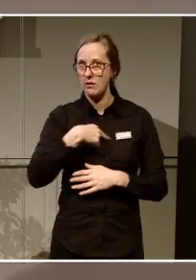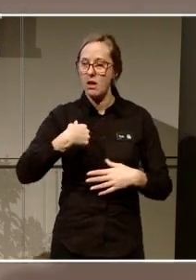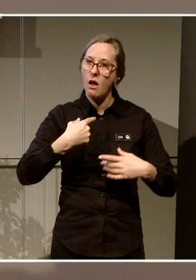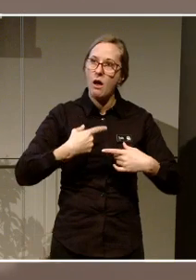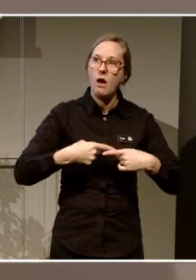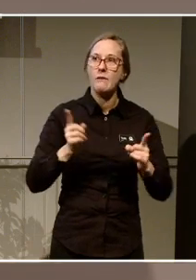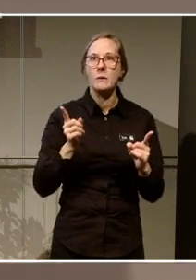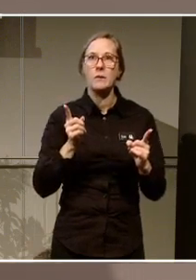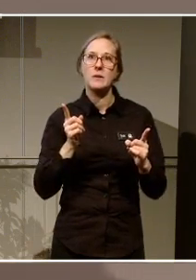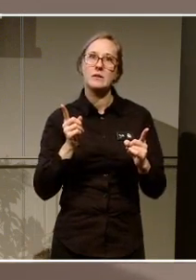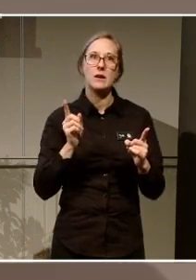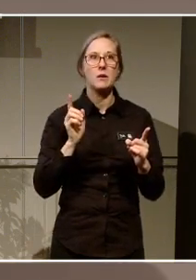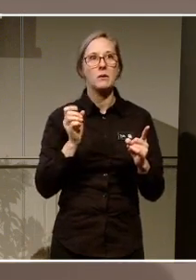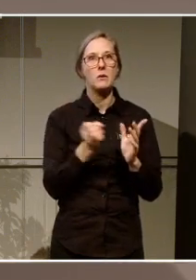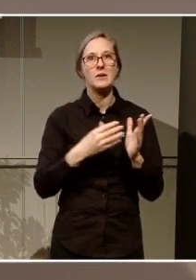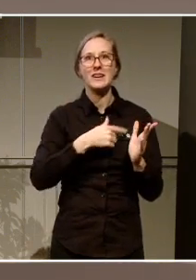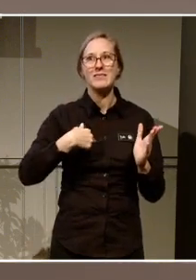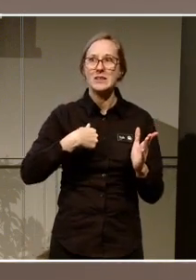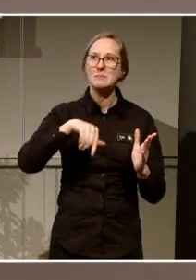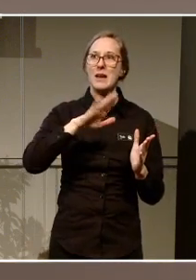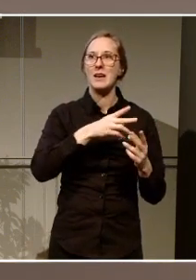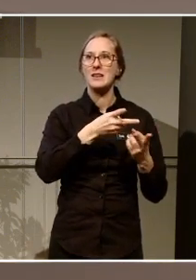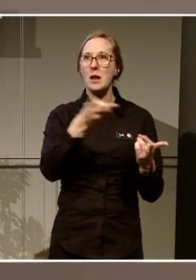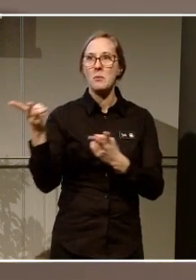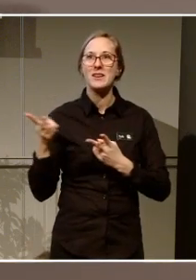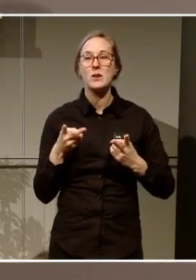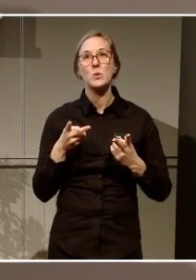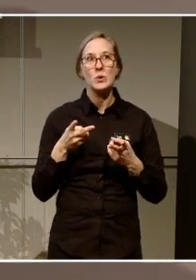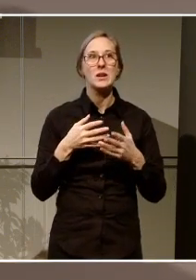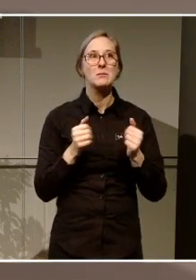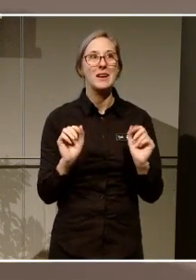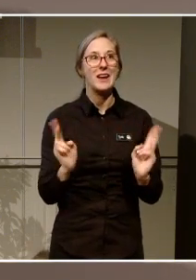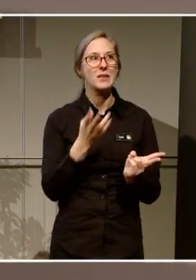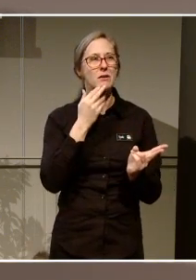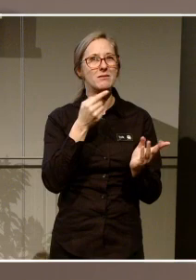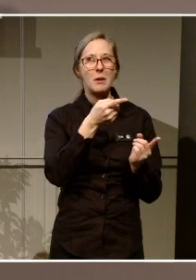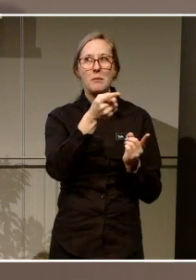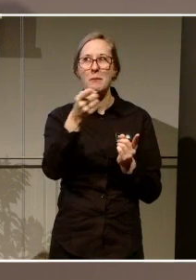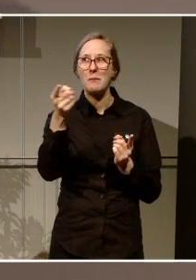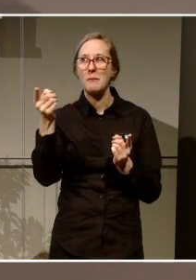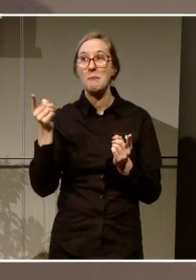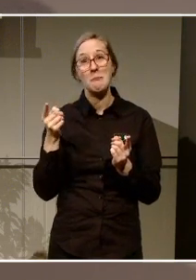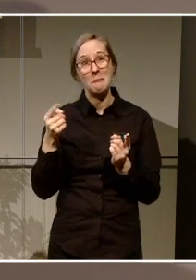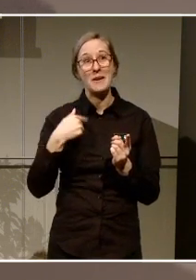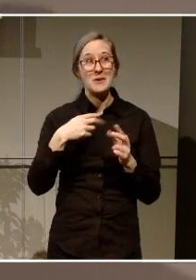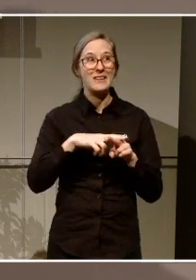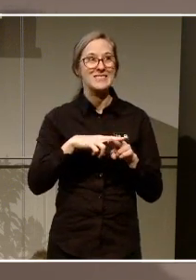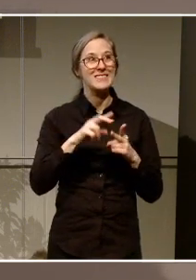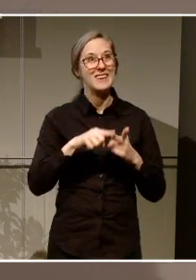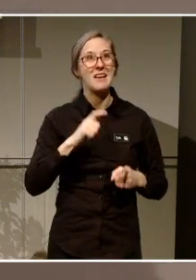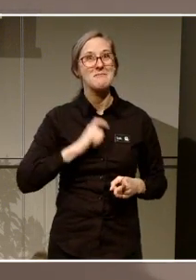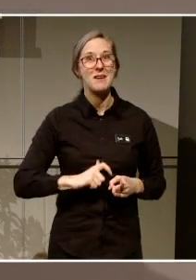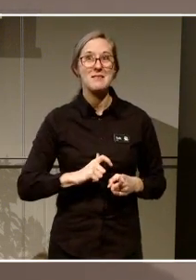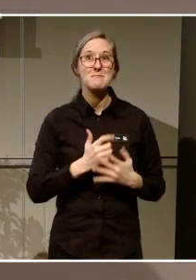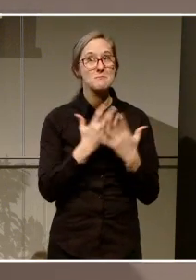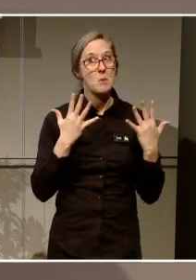vi är mera demokratiska, men det är en ganska snävt utsnitt av vilka vi är. Jag känner igen mig ganska många av er. Ganska